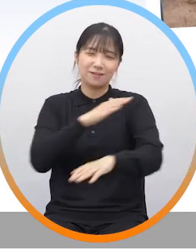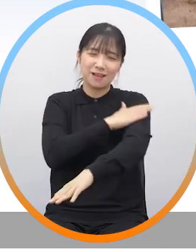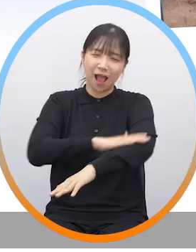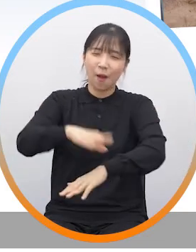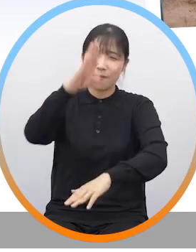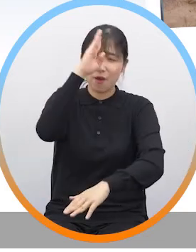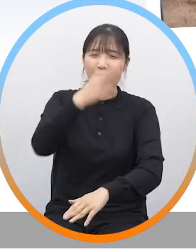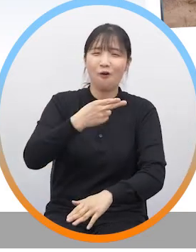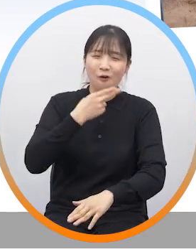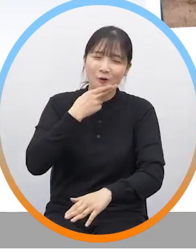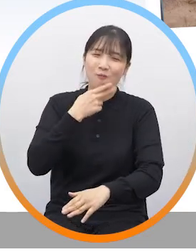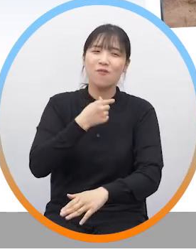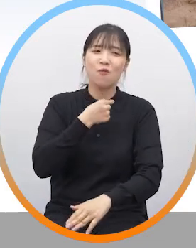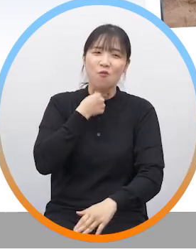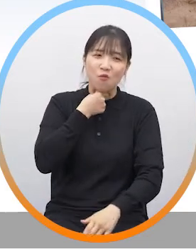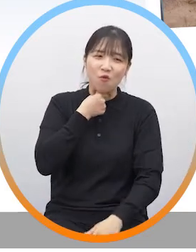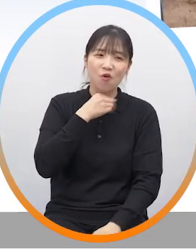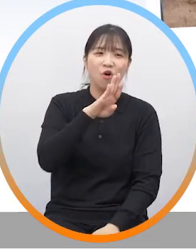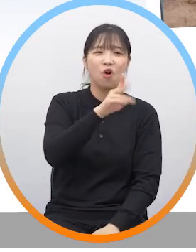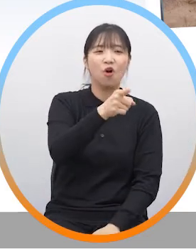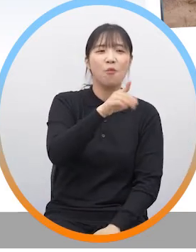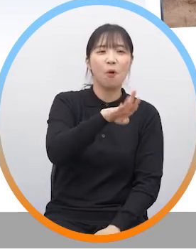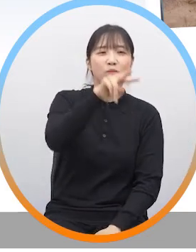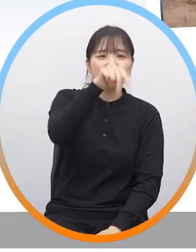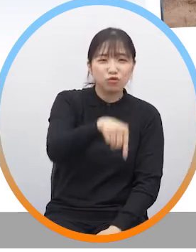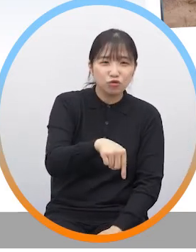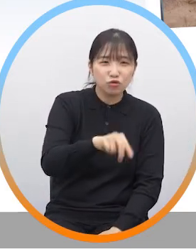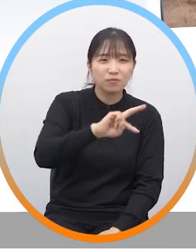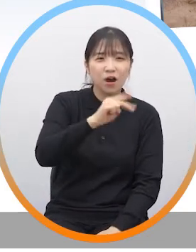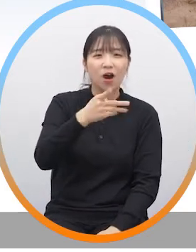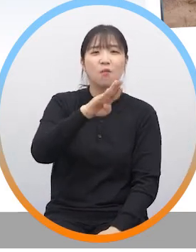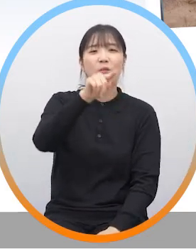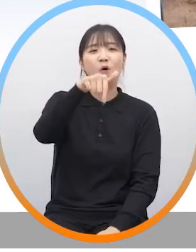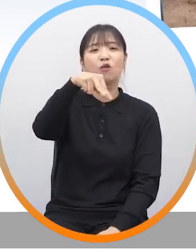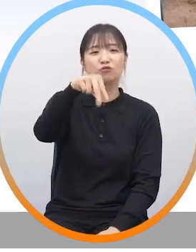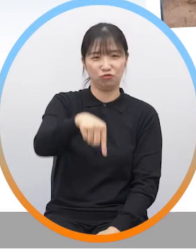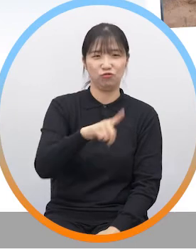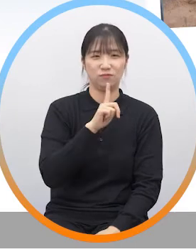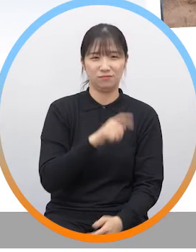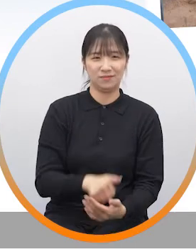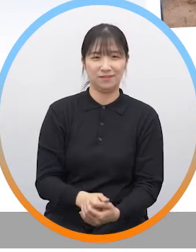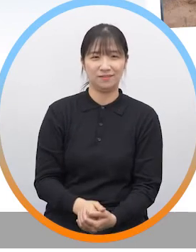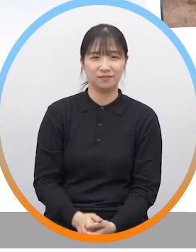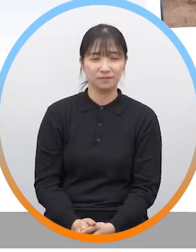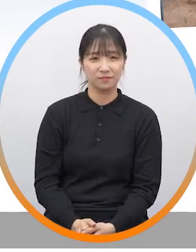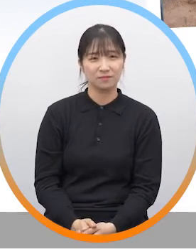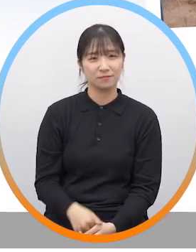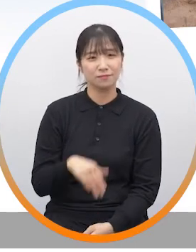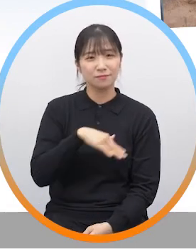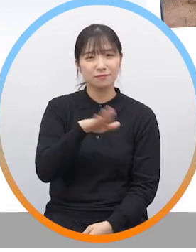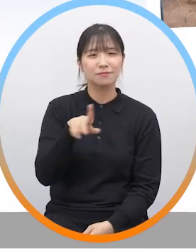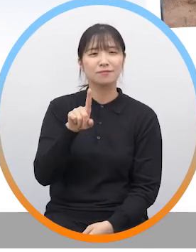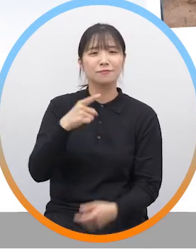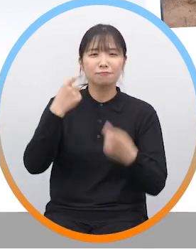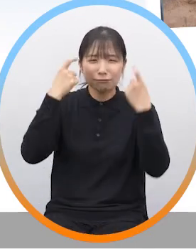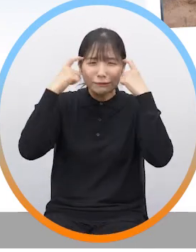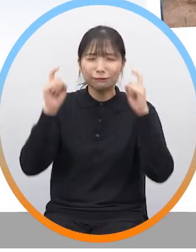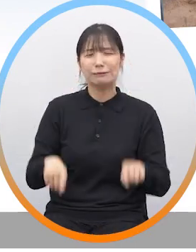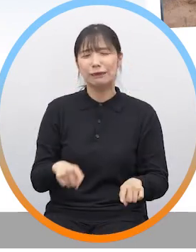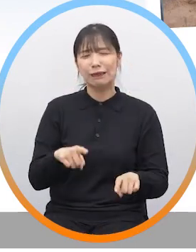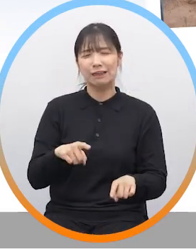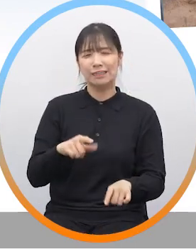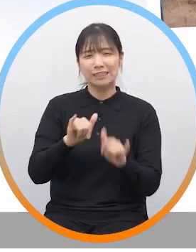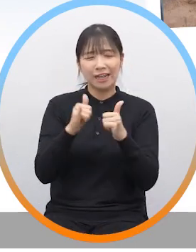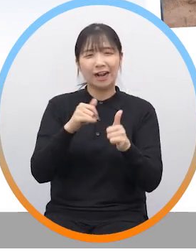기원하는 것이었는데요. 그래서 법수에서 벅수로 됩니다. 그래서 우리가 좀 그 미련한 사람들, 이런